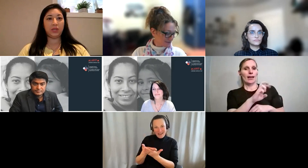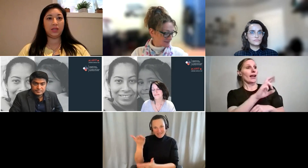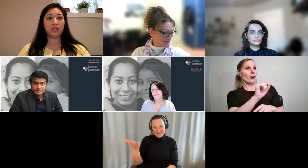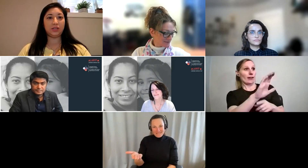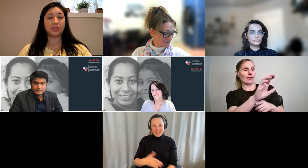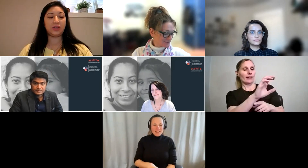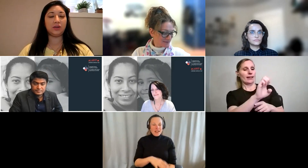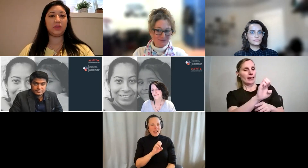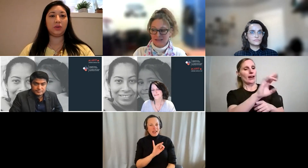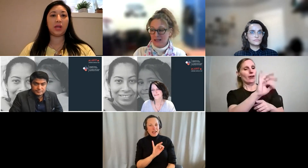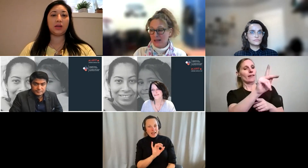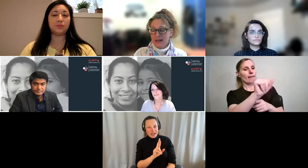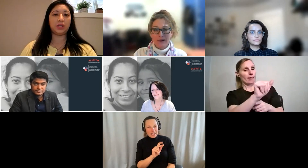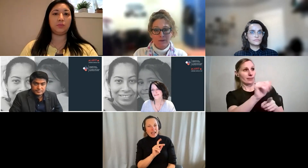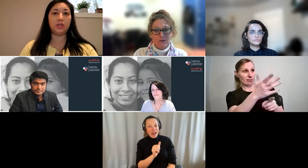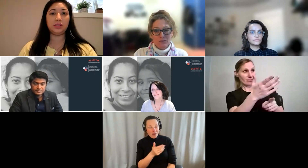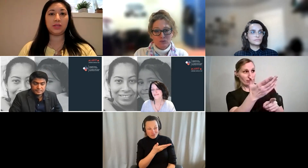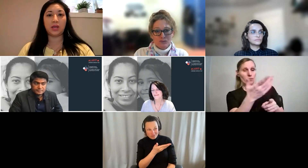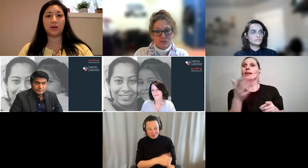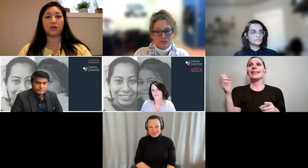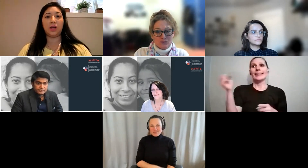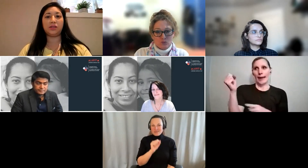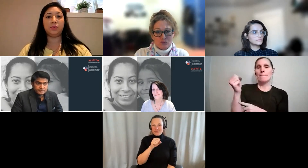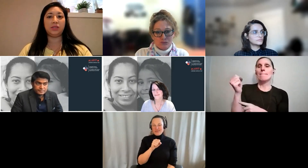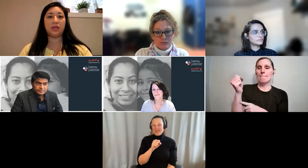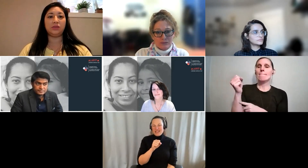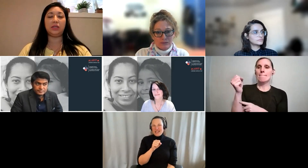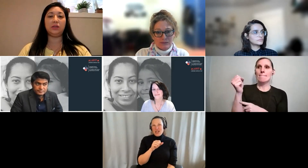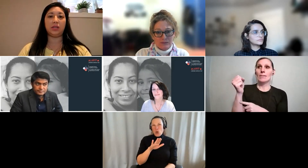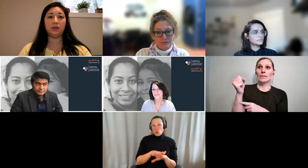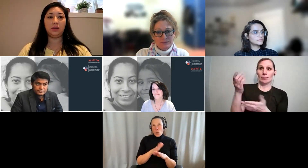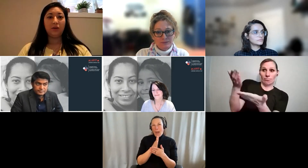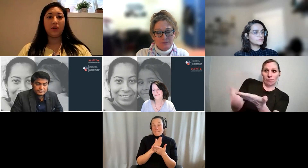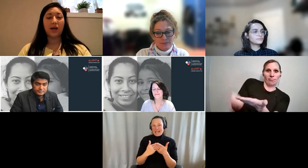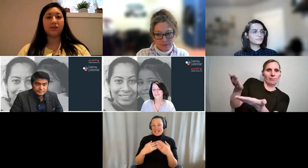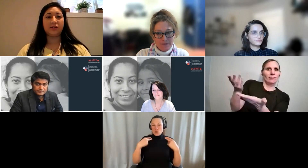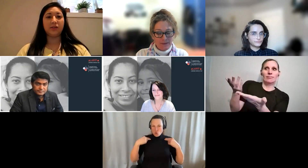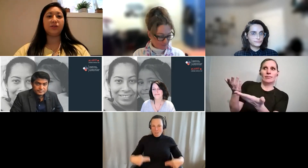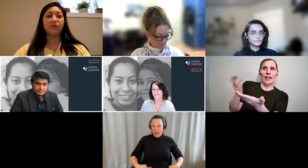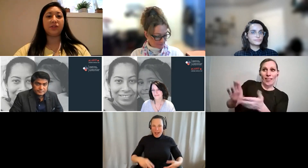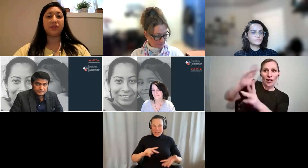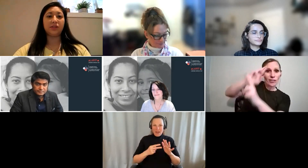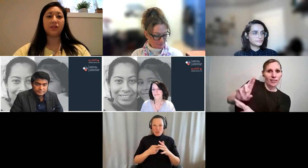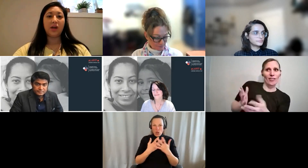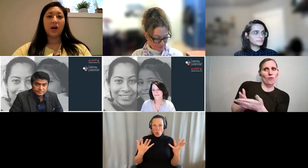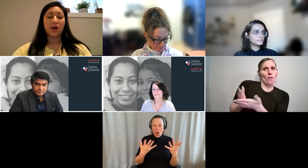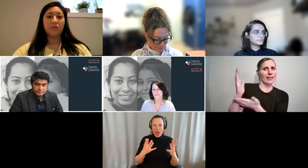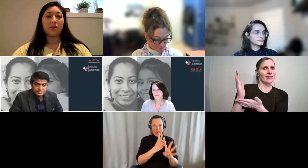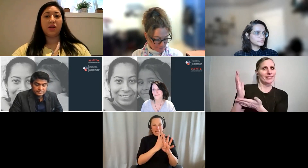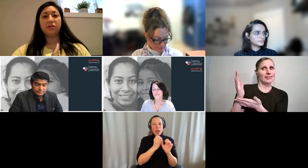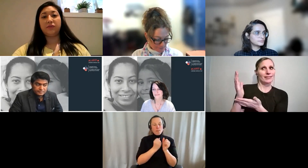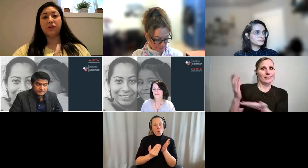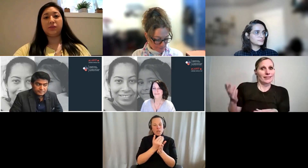Oui, je crois que lorsqu'on pense à l'aspect humain, ça veut dire que nos clients peuvent maintenir leur dignité tout en ayant accès